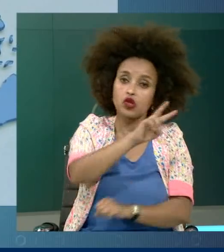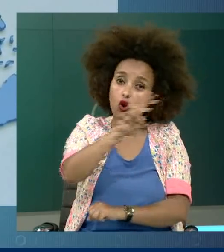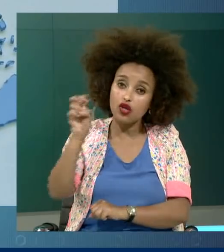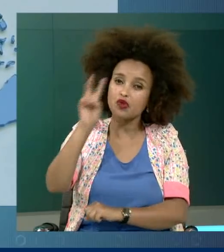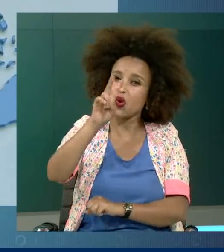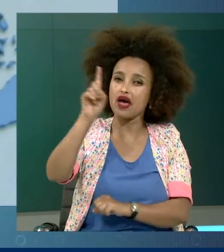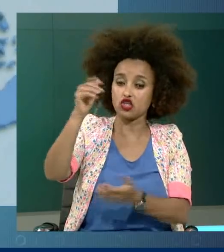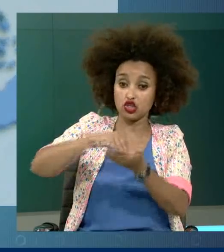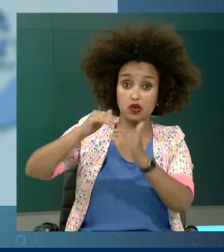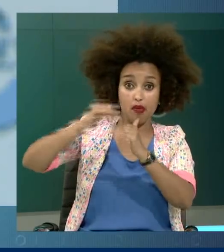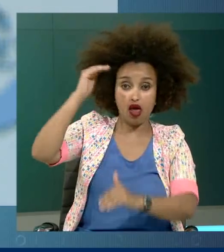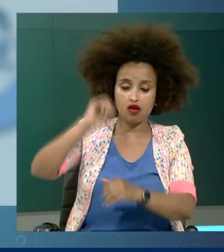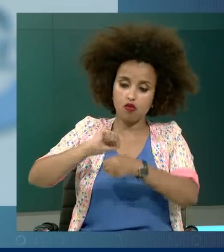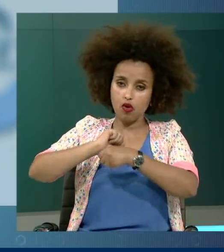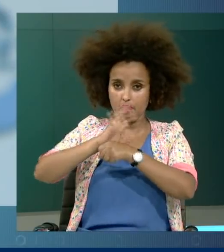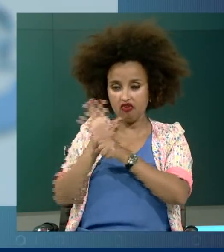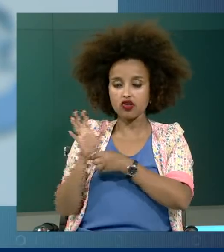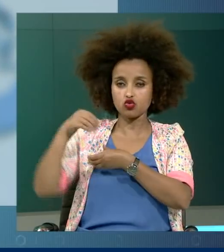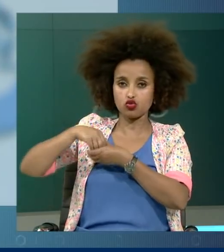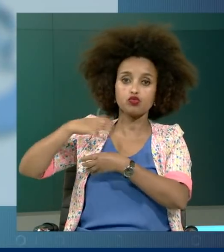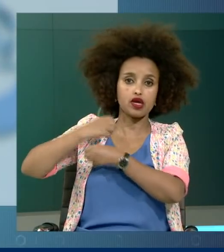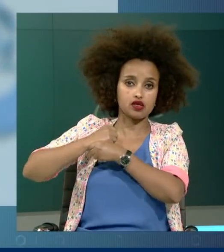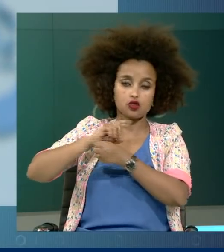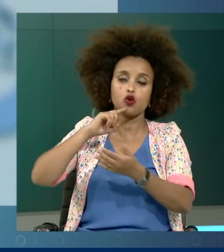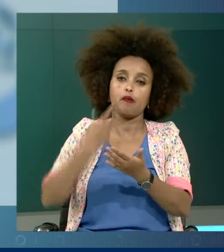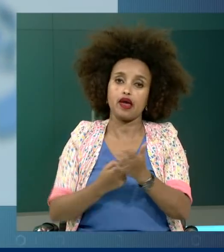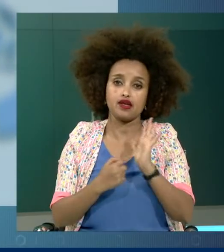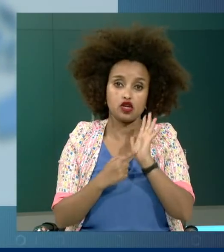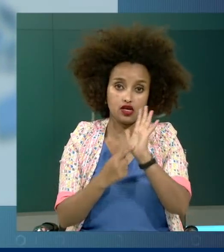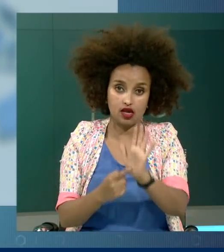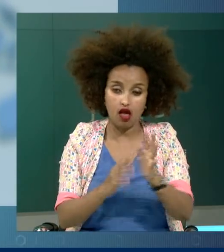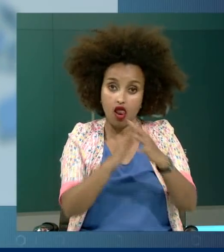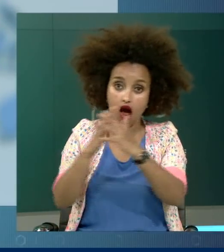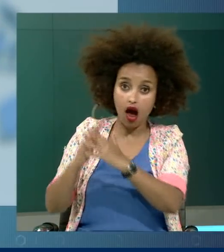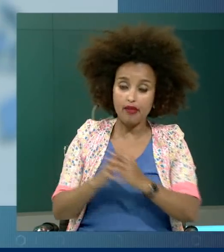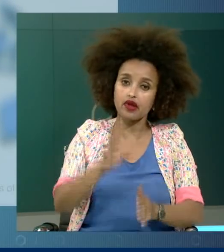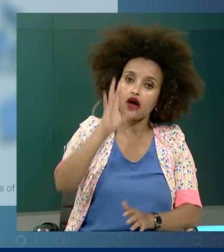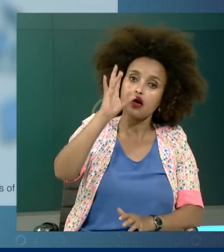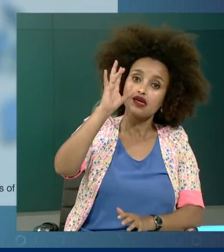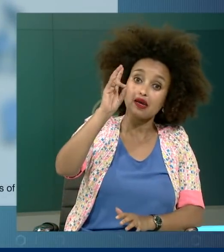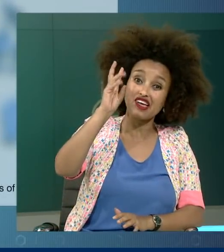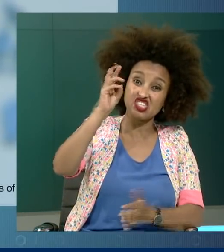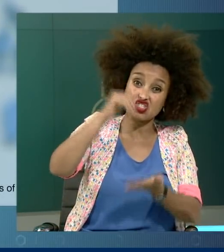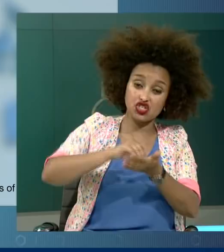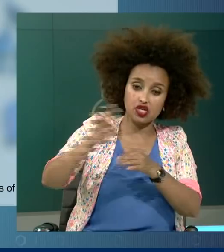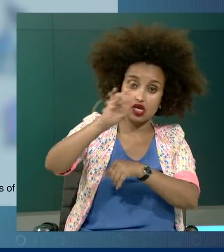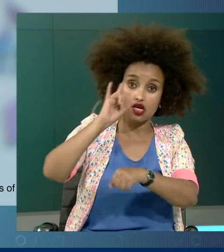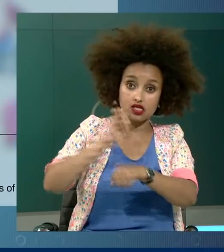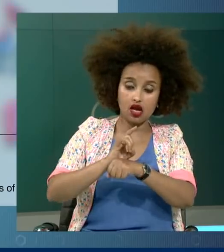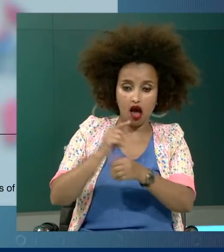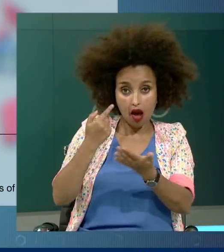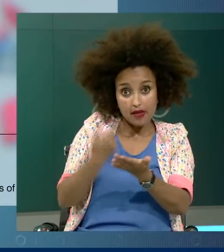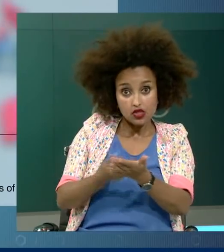ከ221000 በላይ ደግሞ በቫይረሱ መያዛቸው ነው መረጃዎቹ ያሳዩት አሜሪካ ወደ 76000 የሚጠጉ ዜጎች